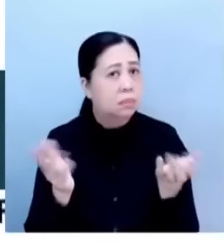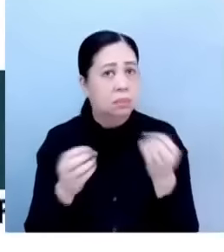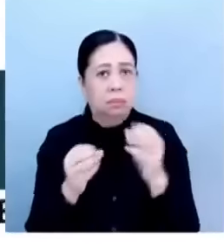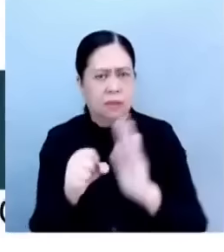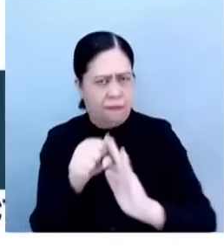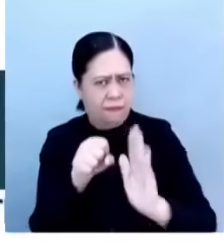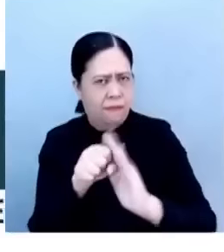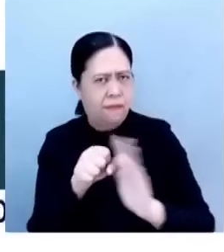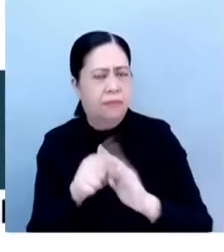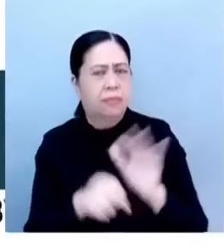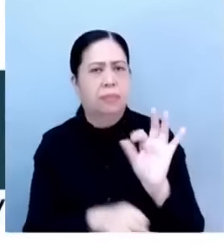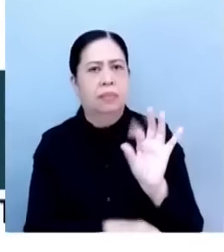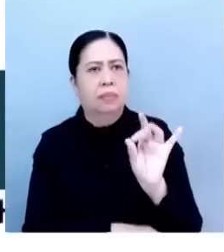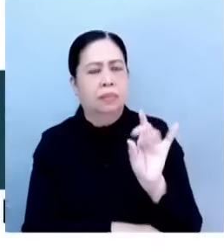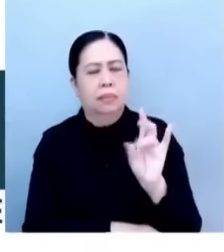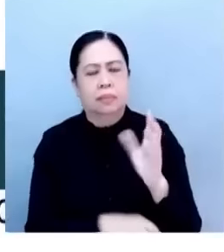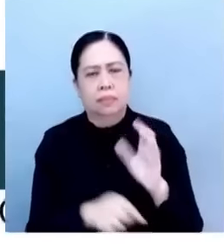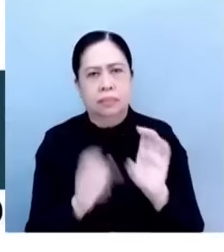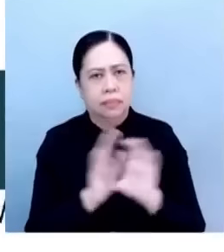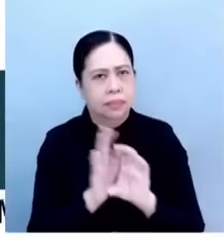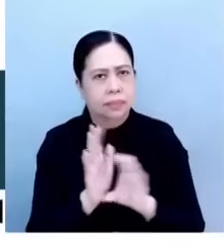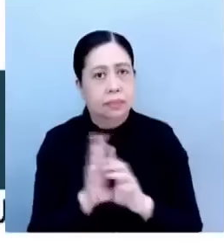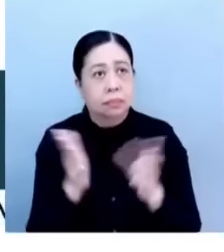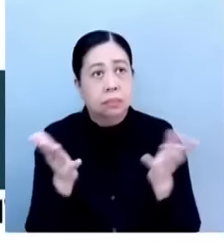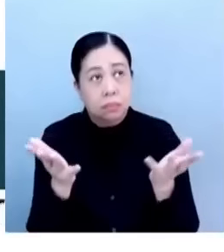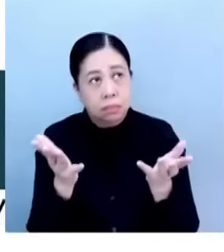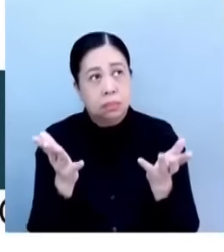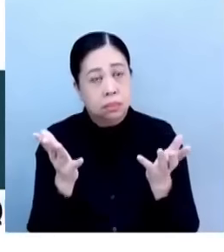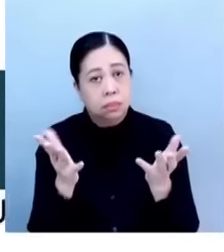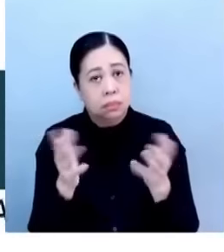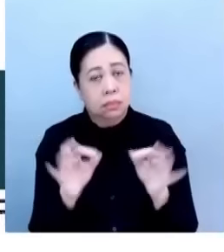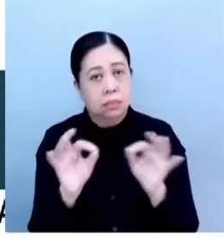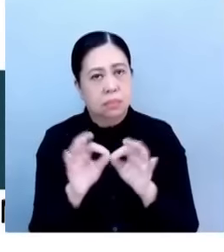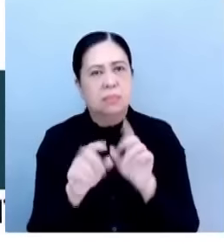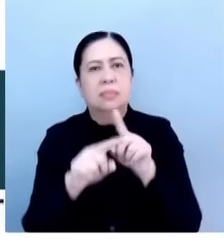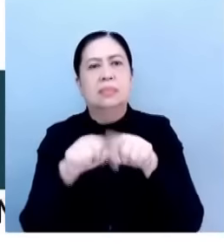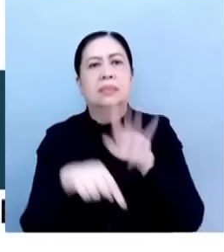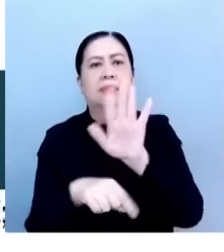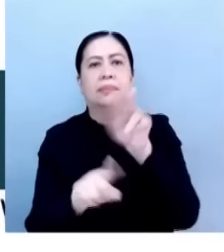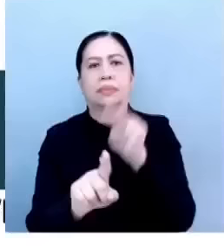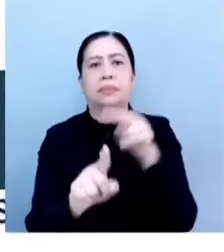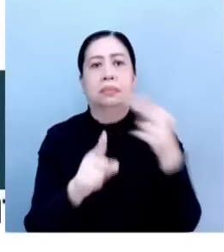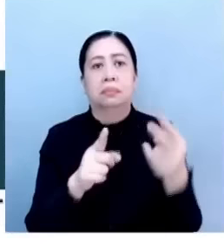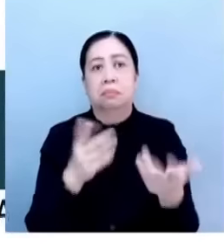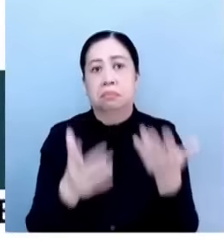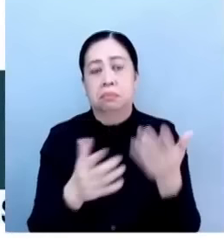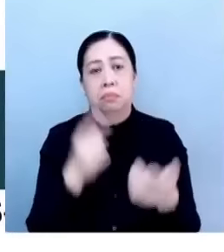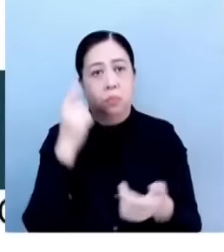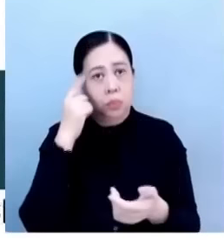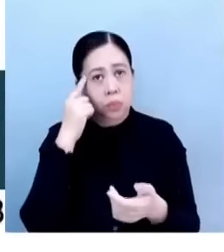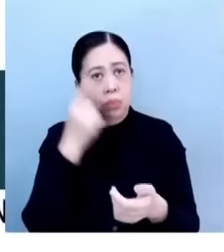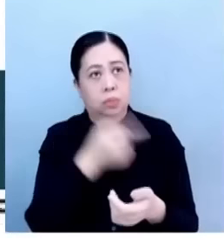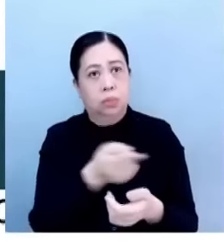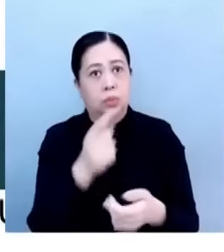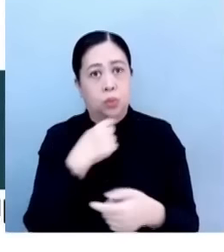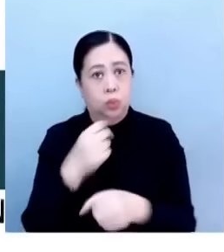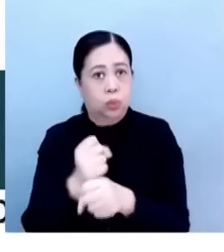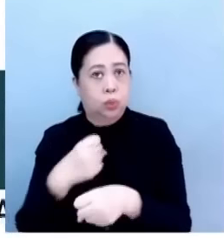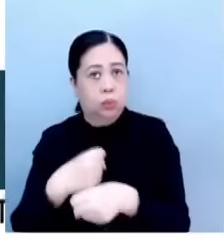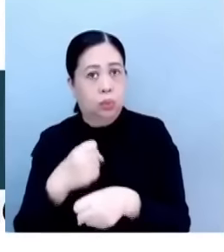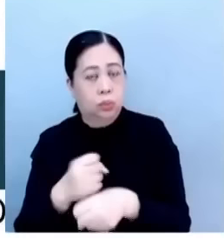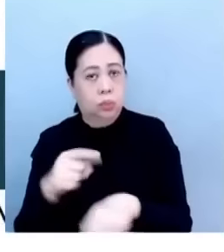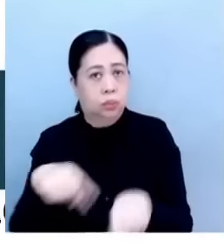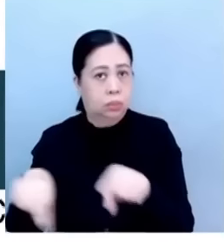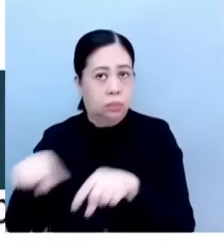na ba yung 1987 Constitution. It's a matter of perspective. Maaring sa tingin nung gumawa at yung